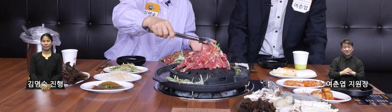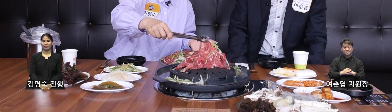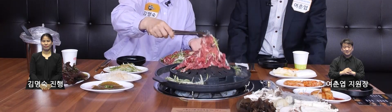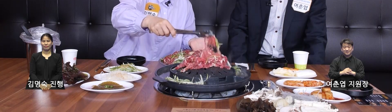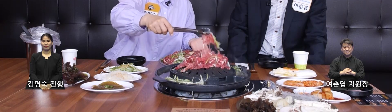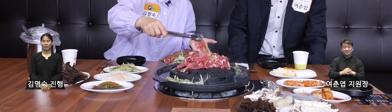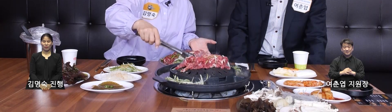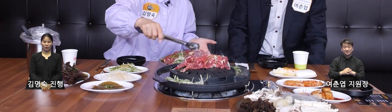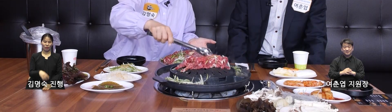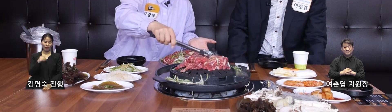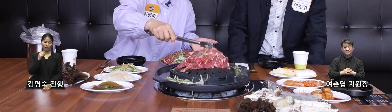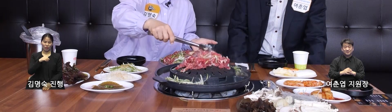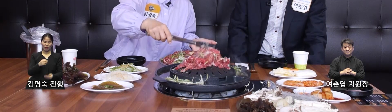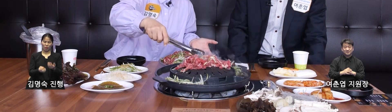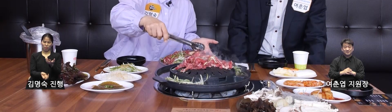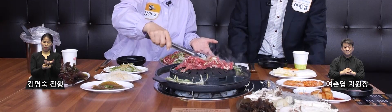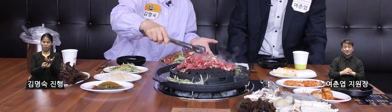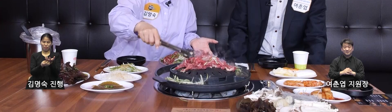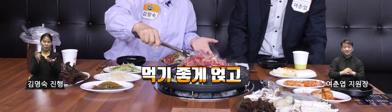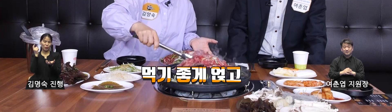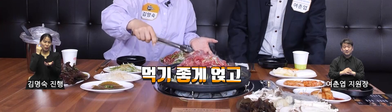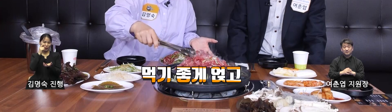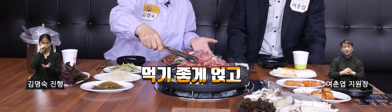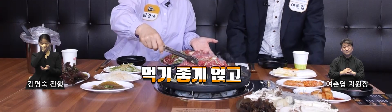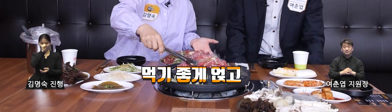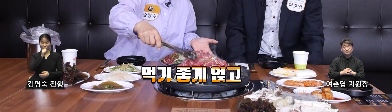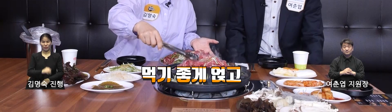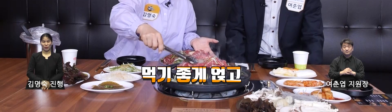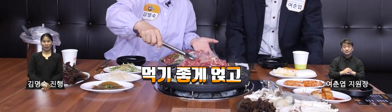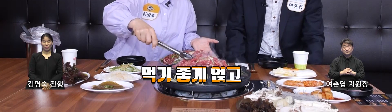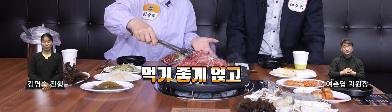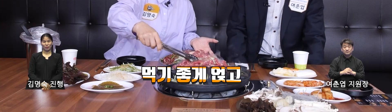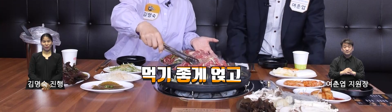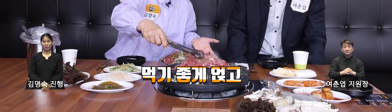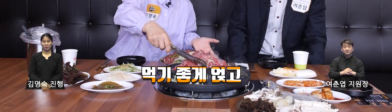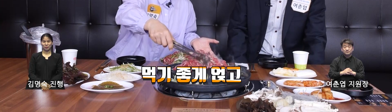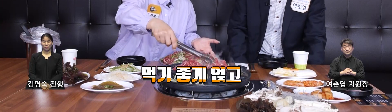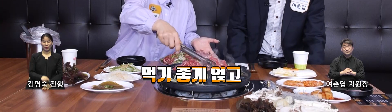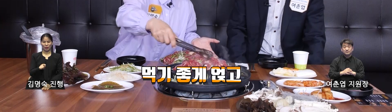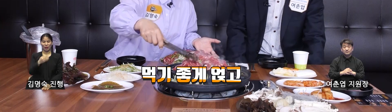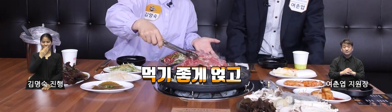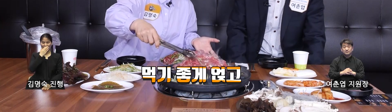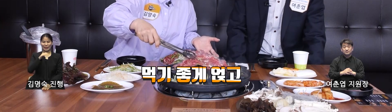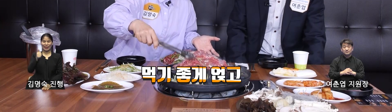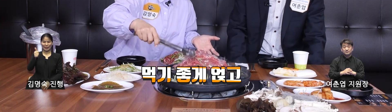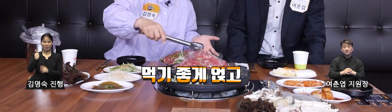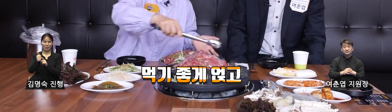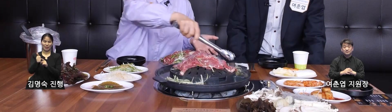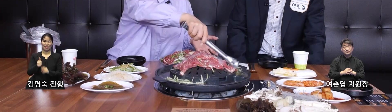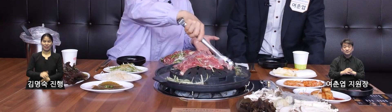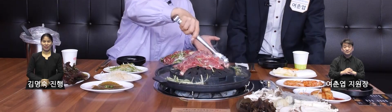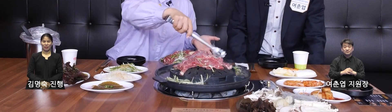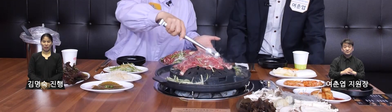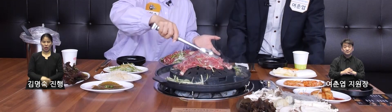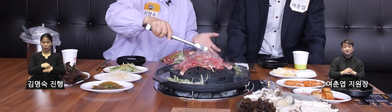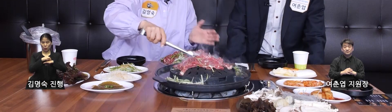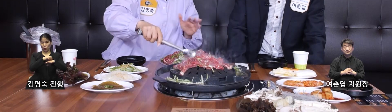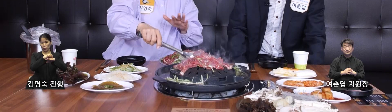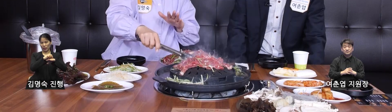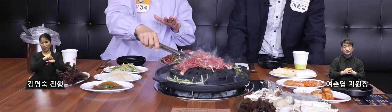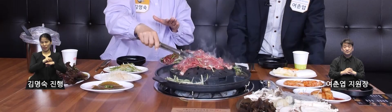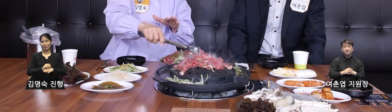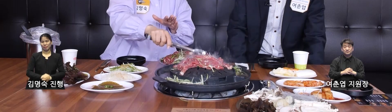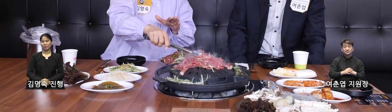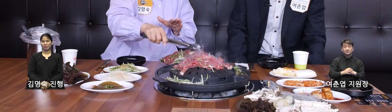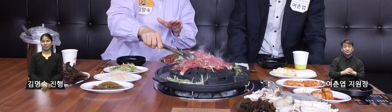와, 소리가 너무 좋아요. 그리고 여기 사장님이 이 고기를요. 그러니까